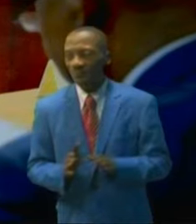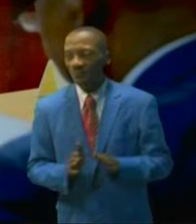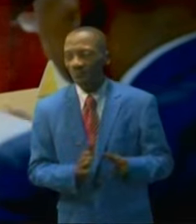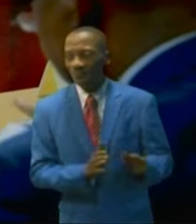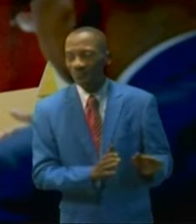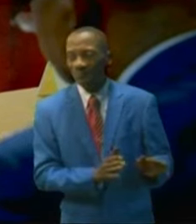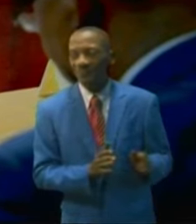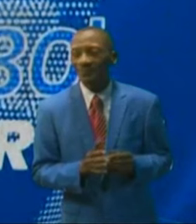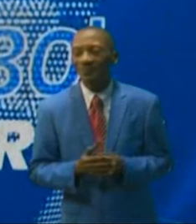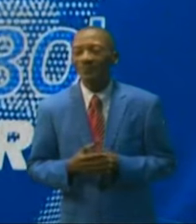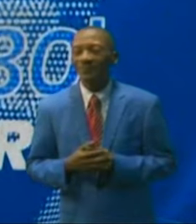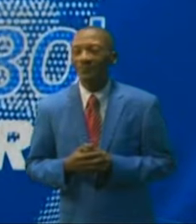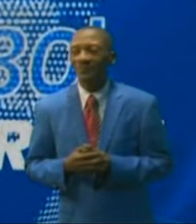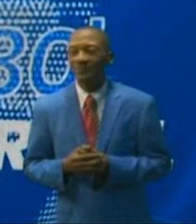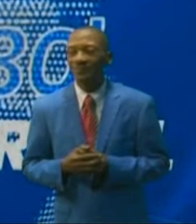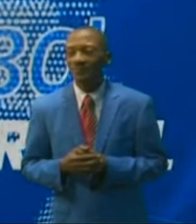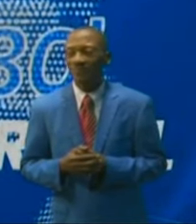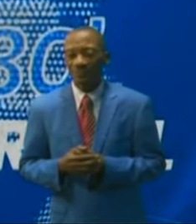décision.